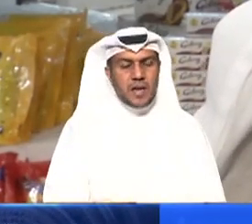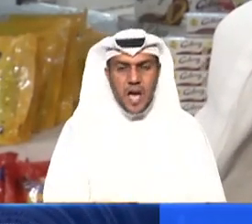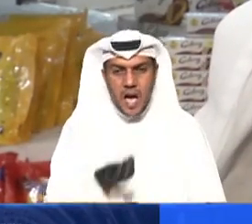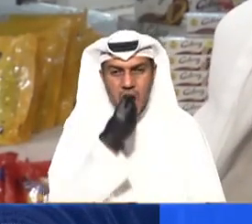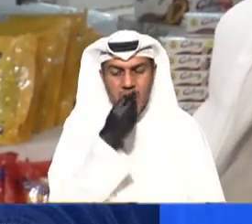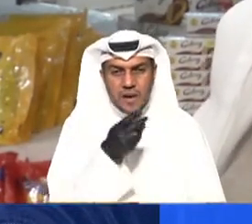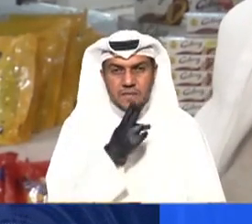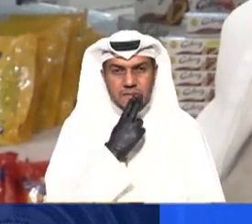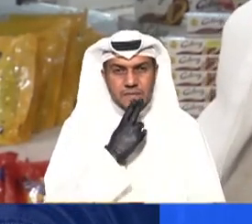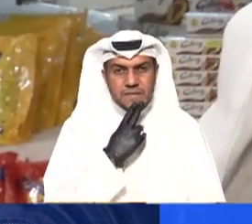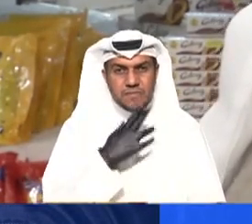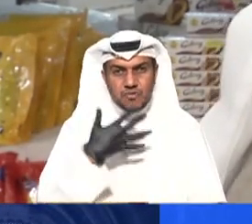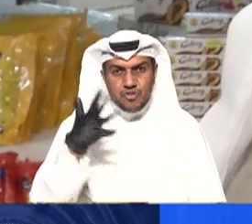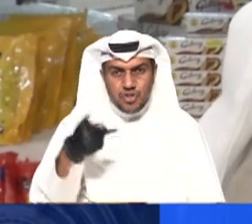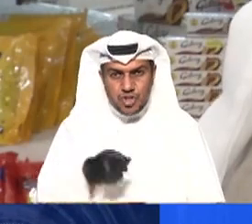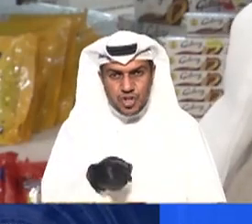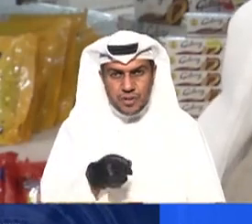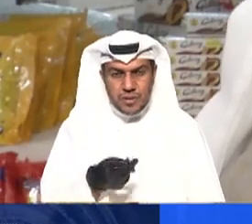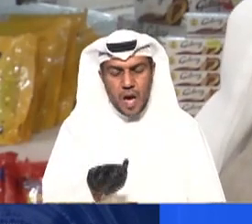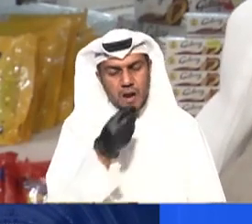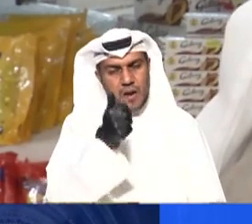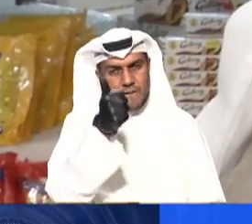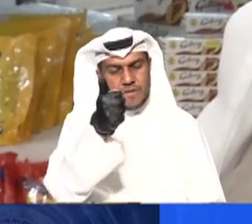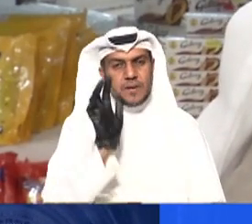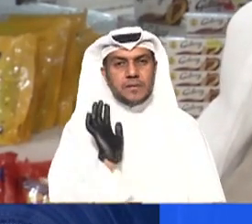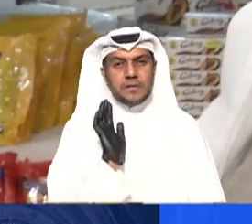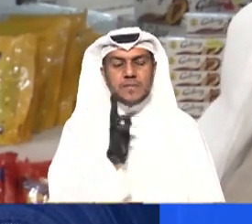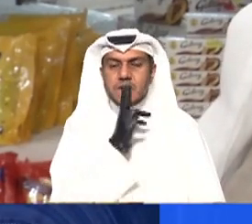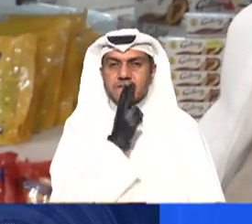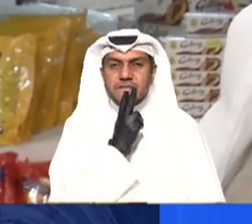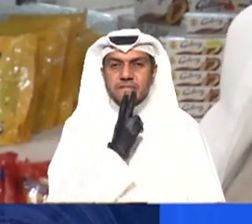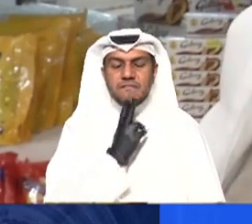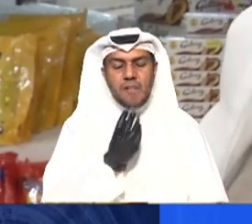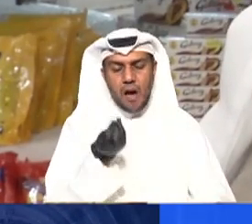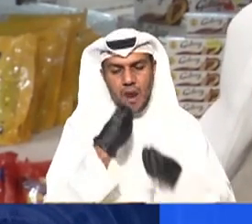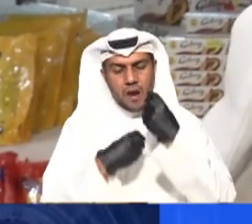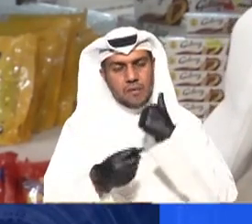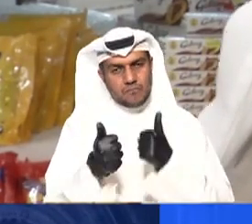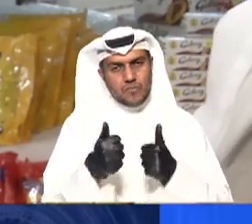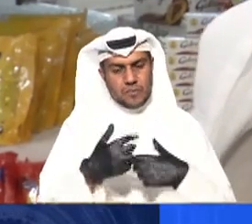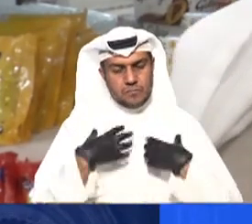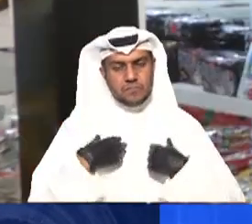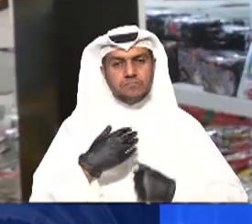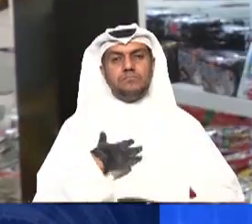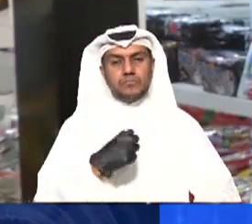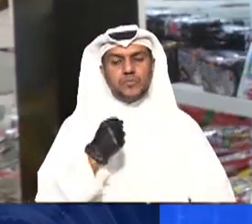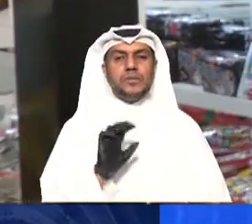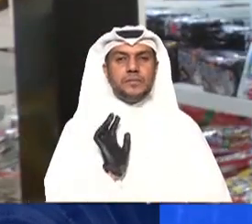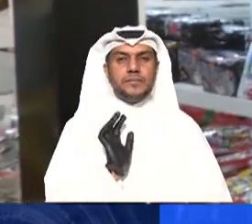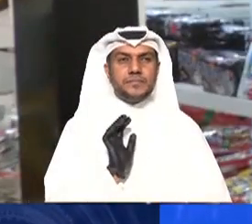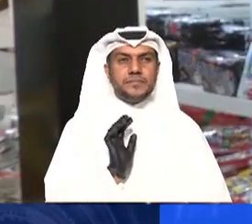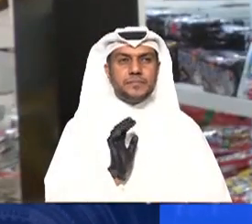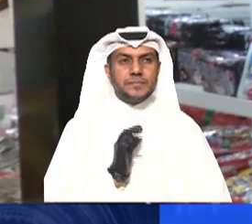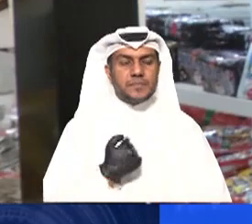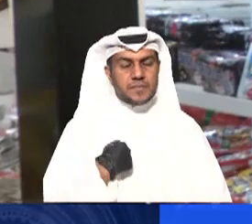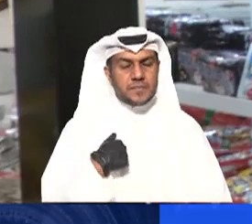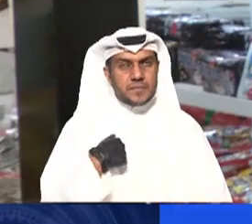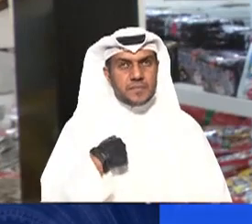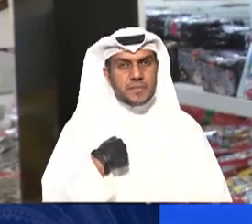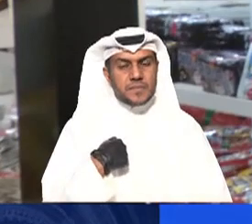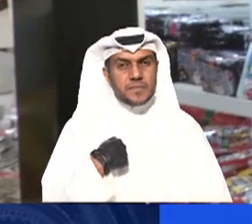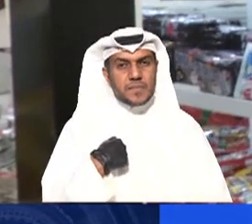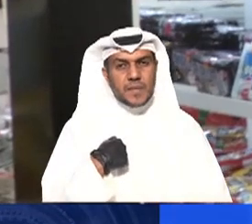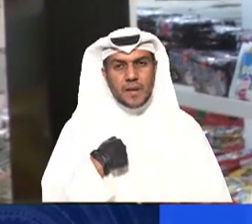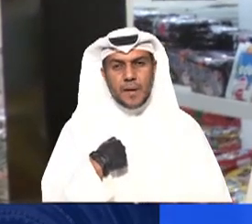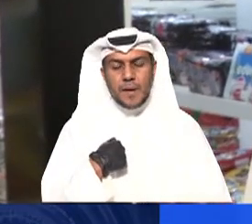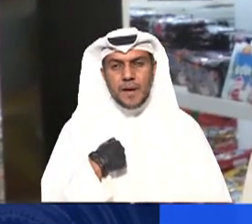فريش، الحبذ فريش، أكل فريش ونظيف، أروق الطبخ نظيف الحمد لله. اتبعت اللي هو إرشادات